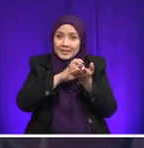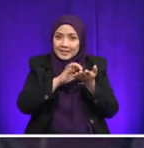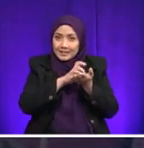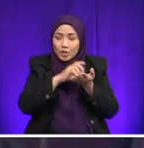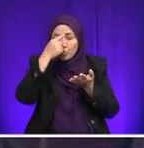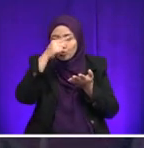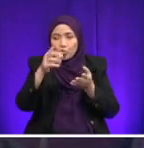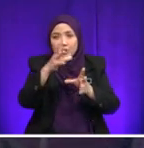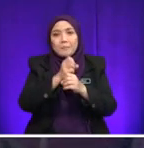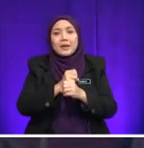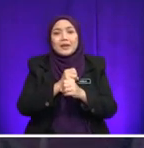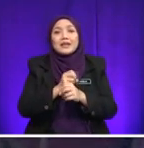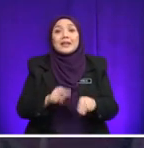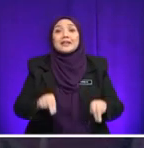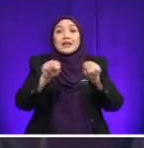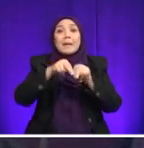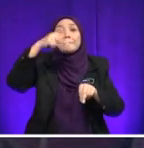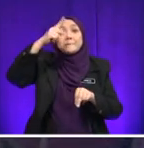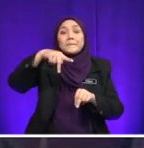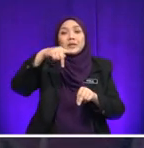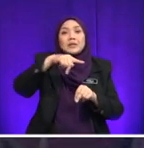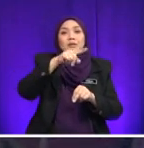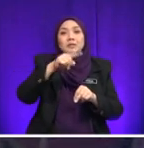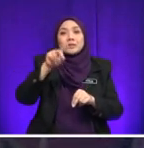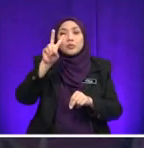nilai p² dulu